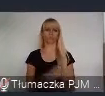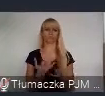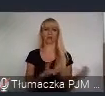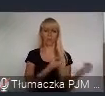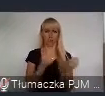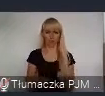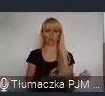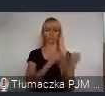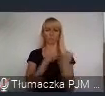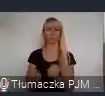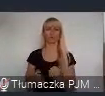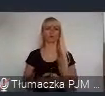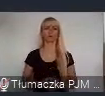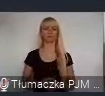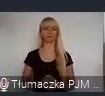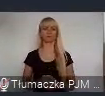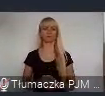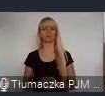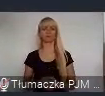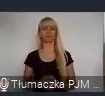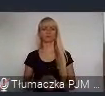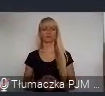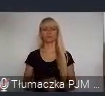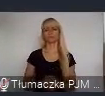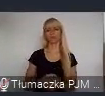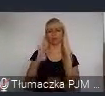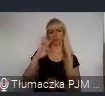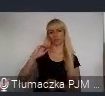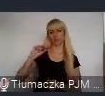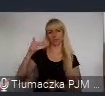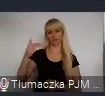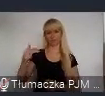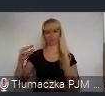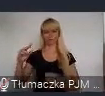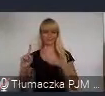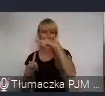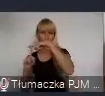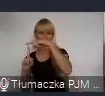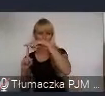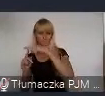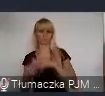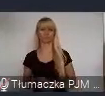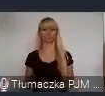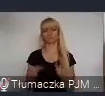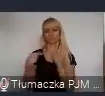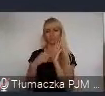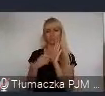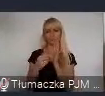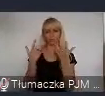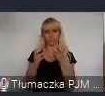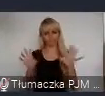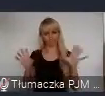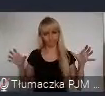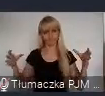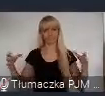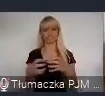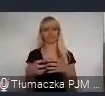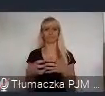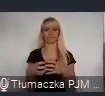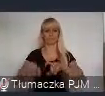czyli mająca na celu integrację, łączenie naszego kontynentu jako całości. Cieszymy się, że kilka z tych